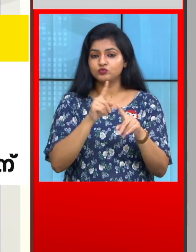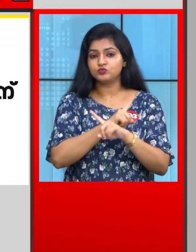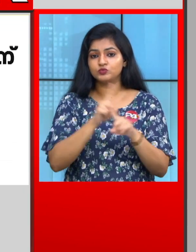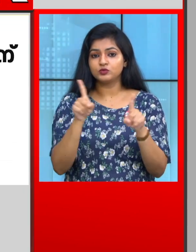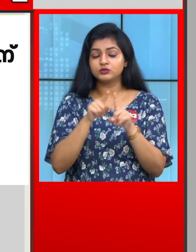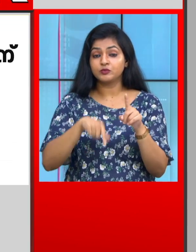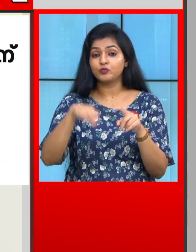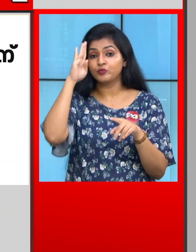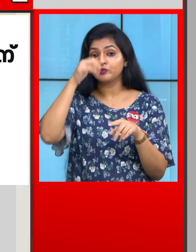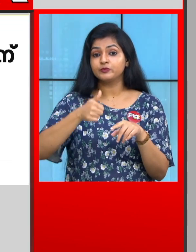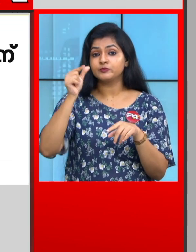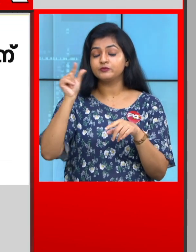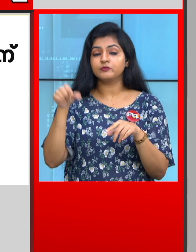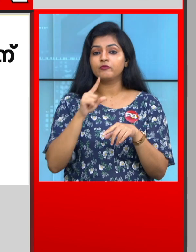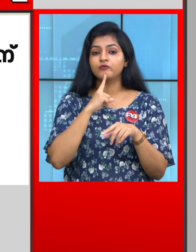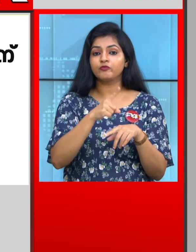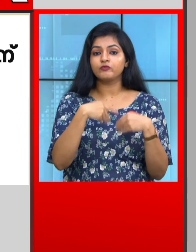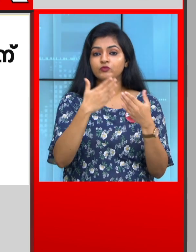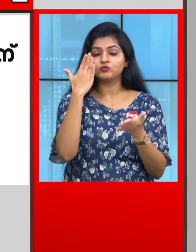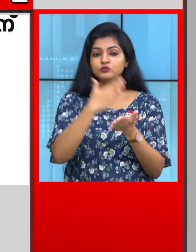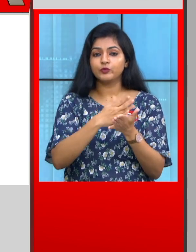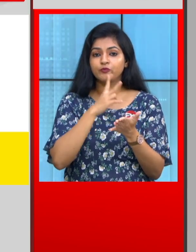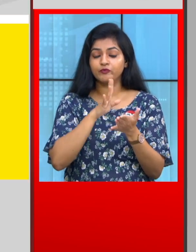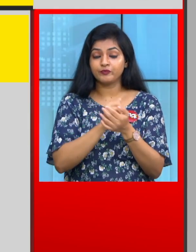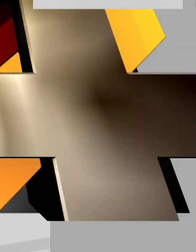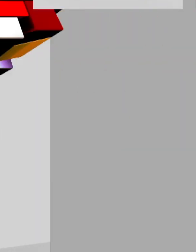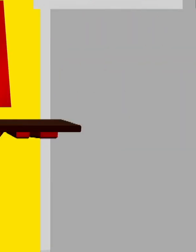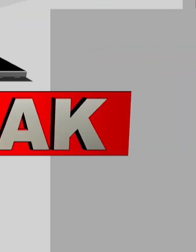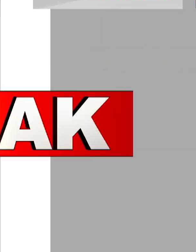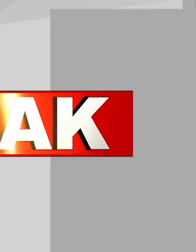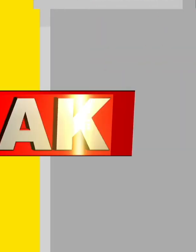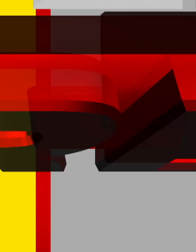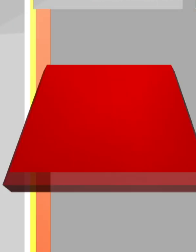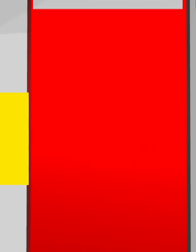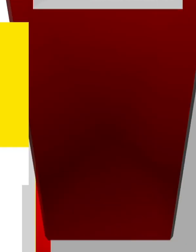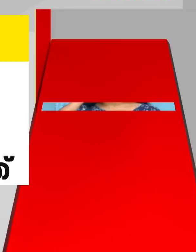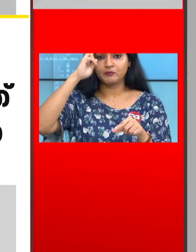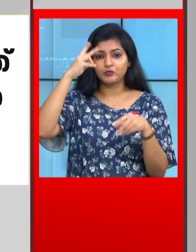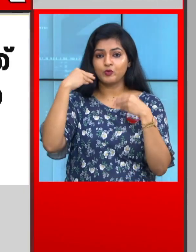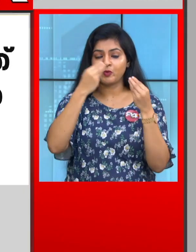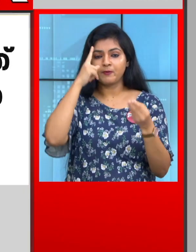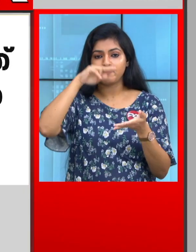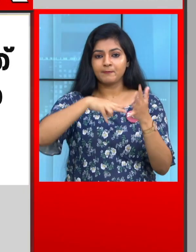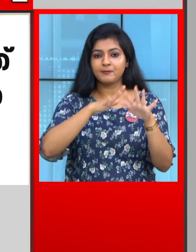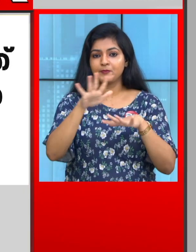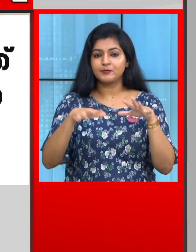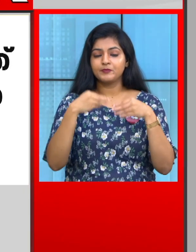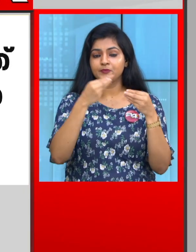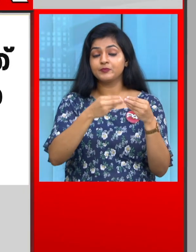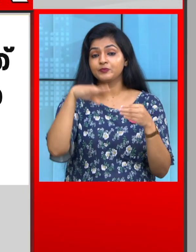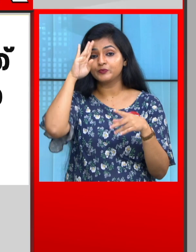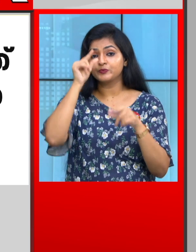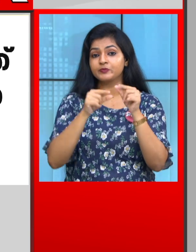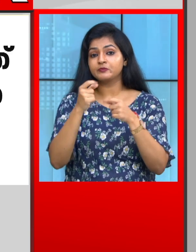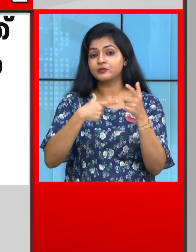ഒരു കാര്യവും ഇവർ പറയുന്നുണ്ടായിരുന്നത്. അത് സർക്കാരിനെതിരെ തിരിച്ചുവിടാനുള്ള ADGPയുടെ ബോധപൂർവമായിട്ടുള്ള ഒരു ശ്രമമായിരുന്നു എന്നാണ് ഇപ്പോൾ